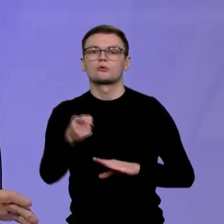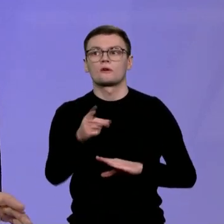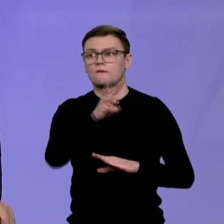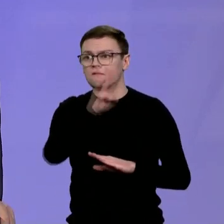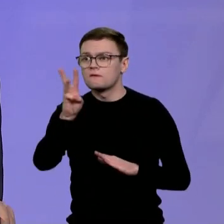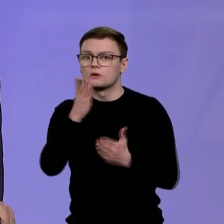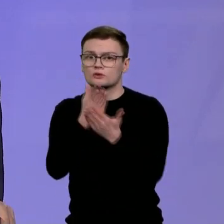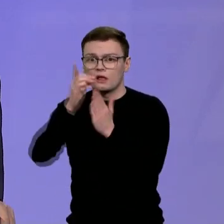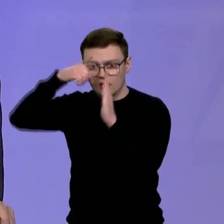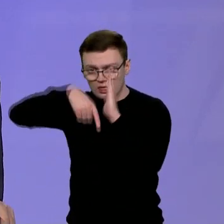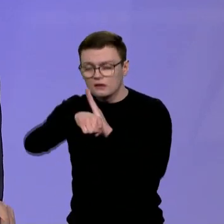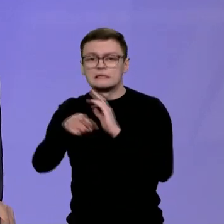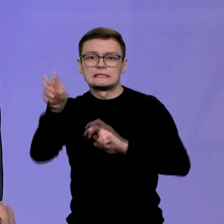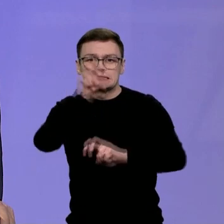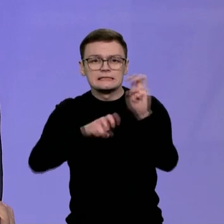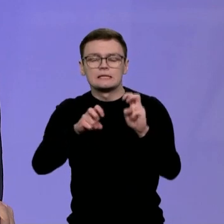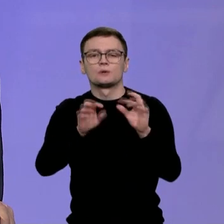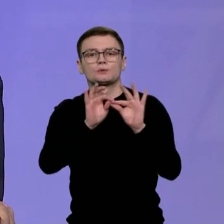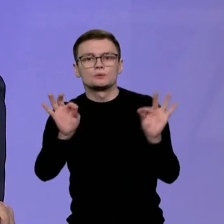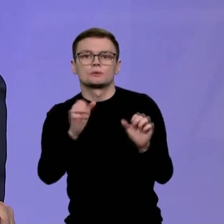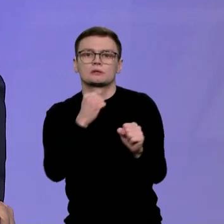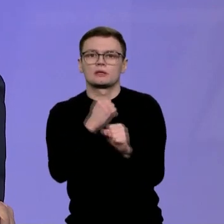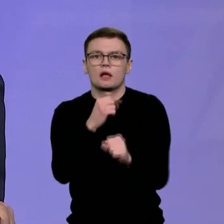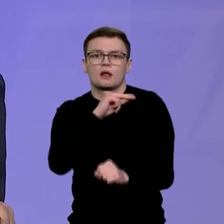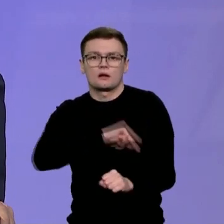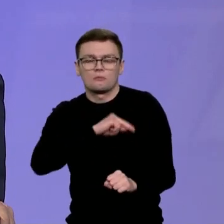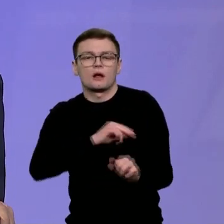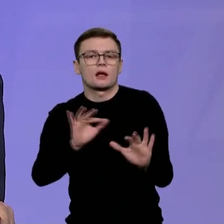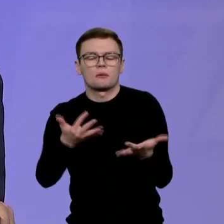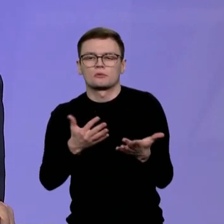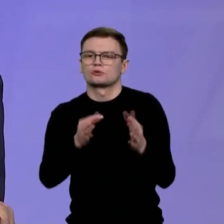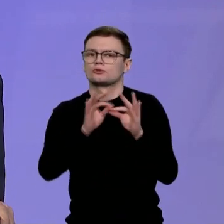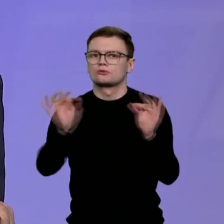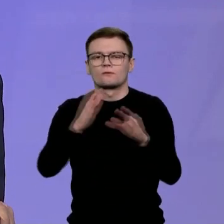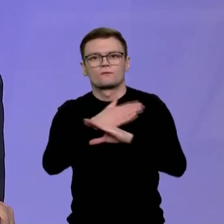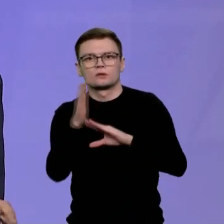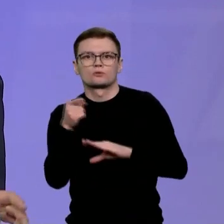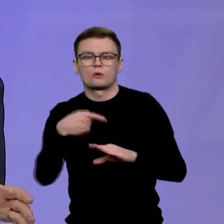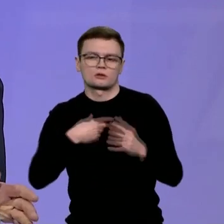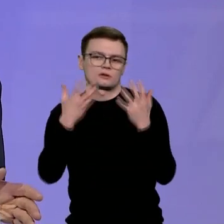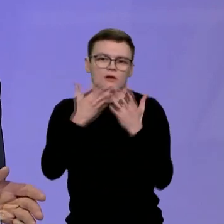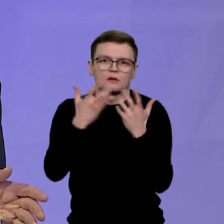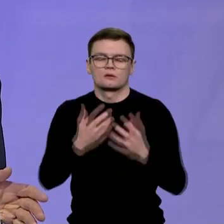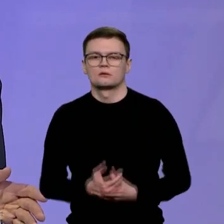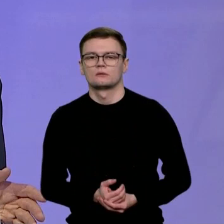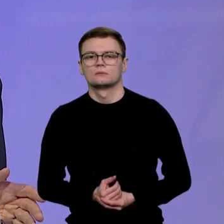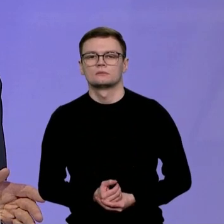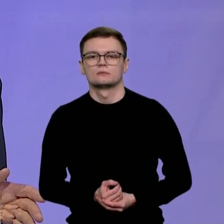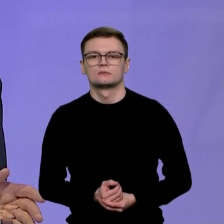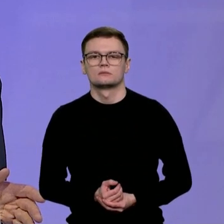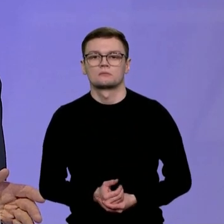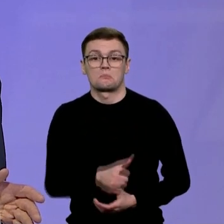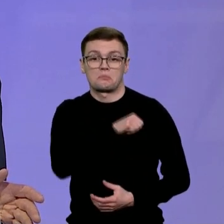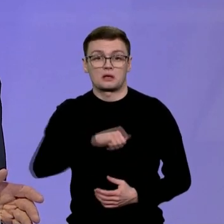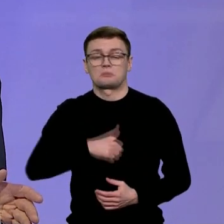kur siūlo darbą, tai pasiūlymų virš 1000 aš priskaičiavau. Ir na, pats susiduriu